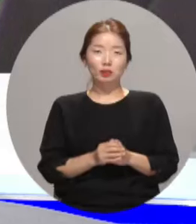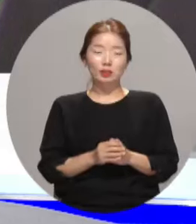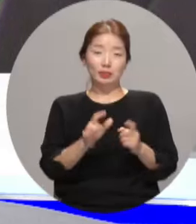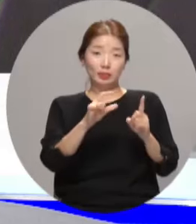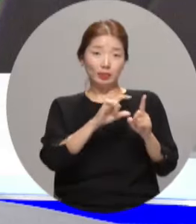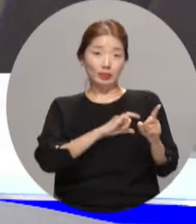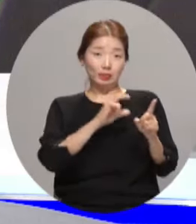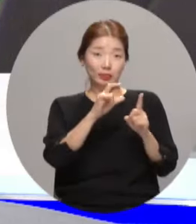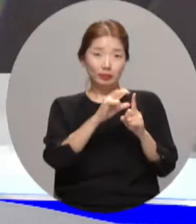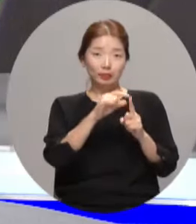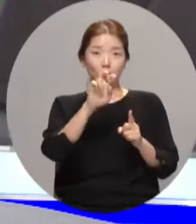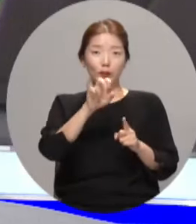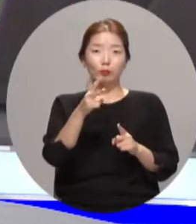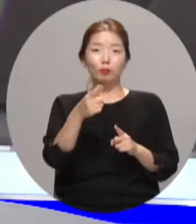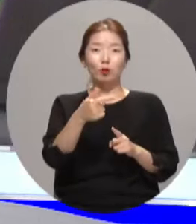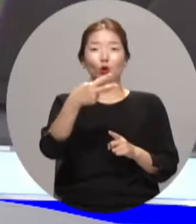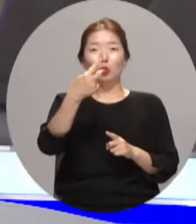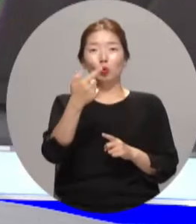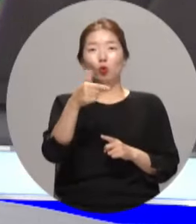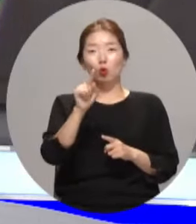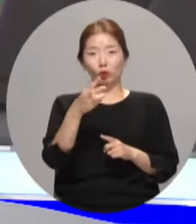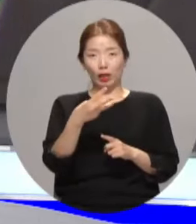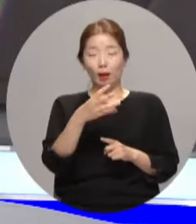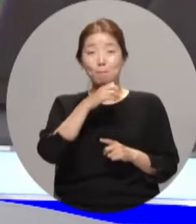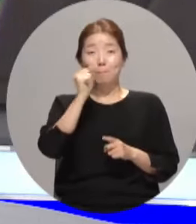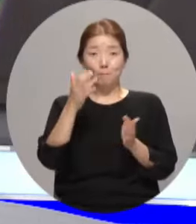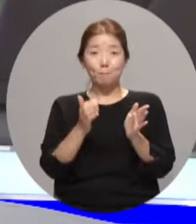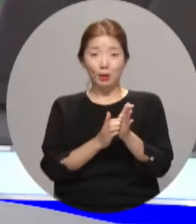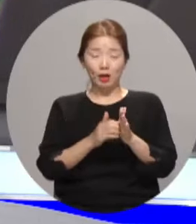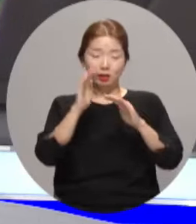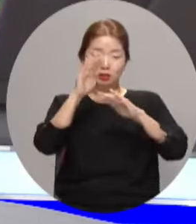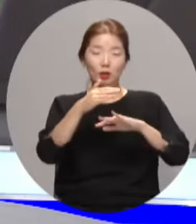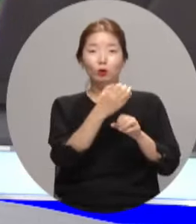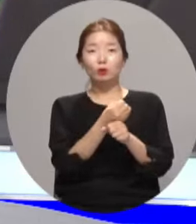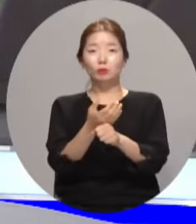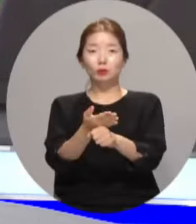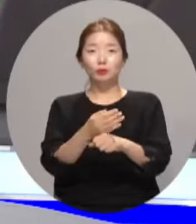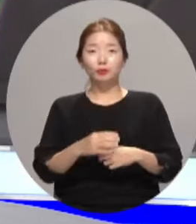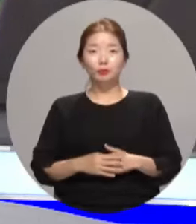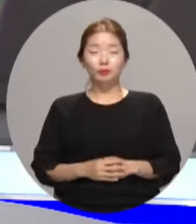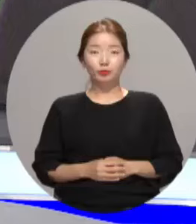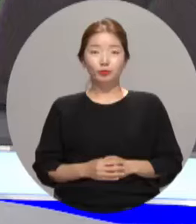소설 면도날이 그 영예를 안았습니다. 정자연 기자가 소개합니다.